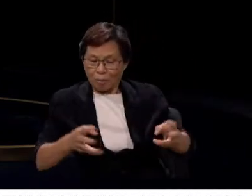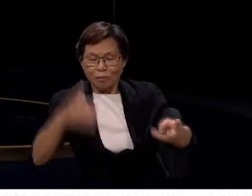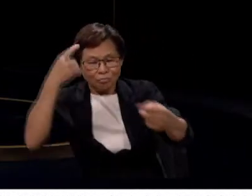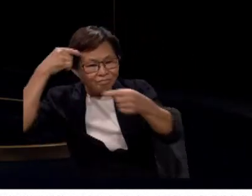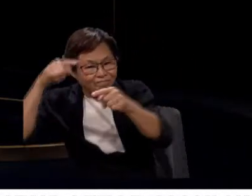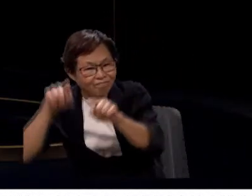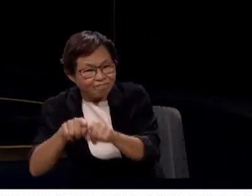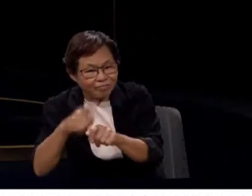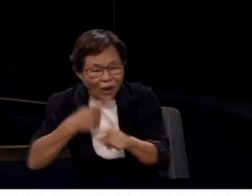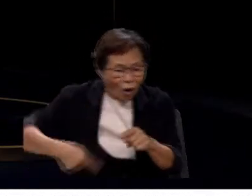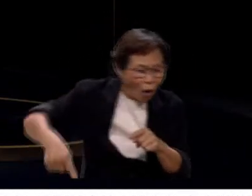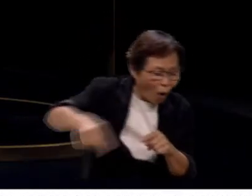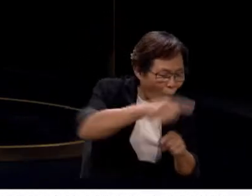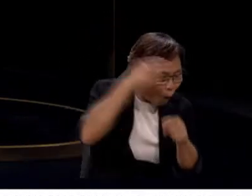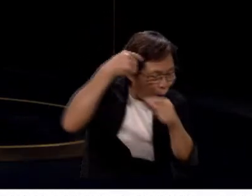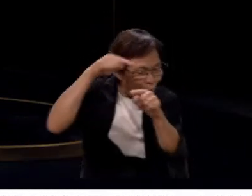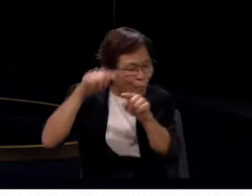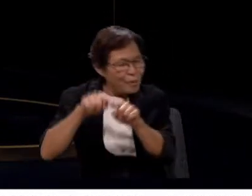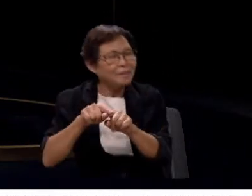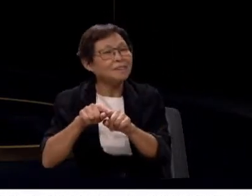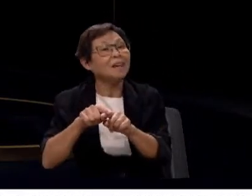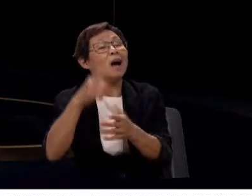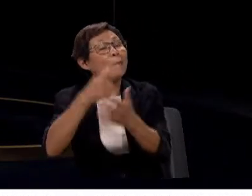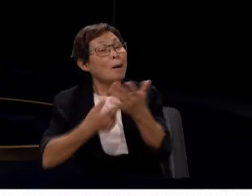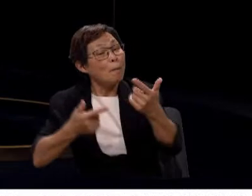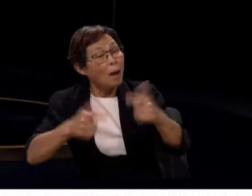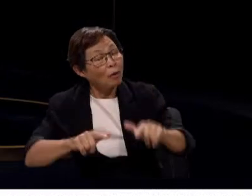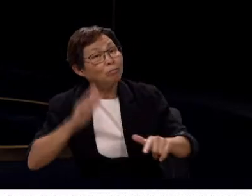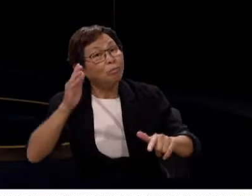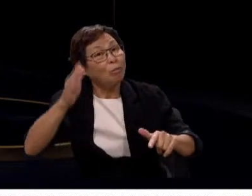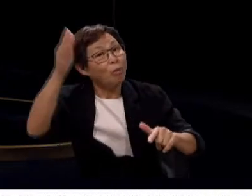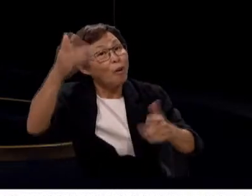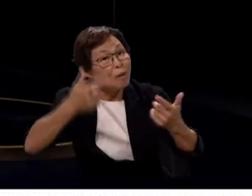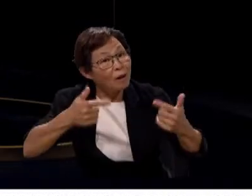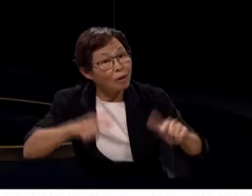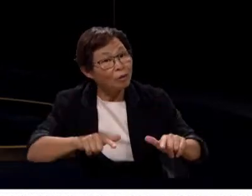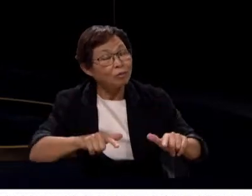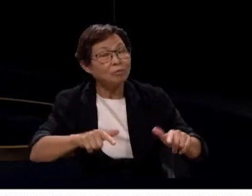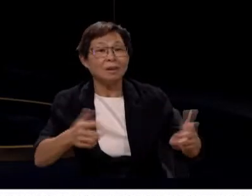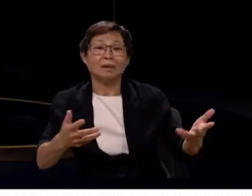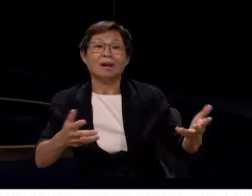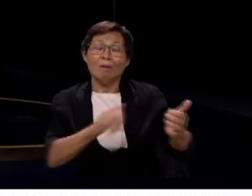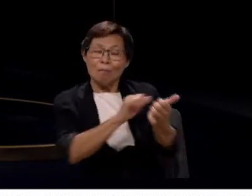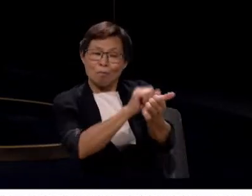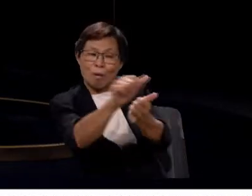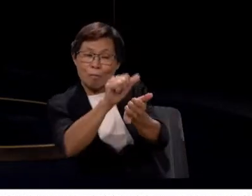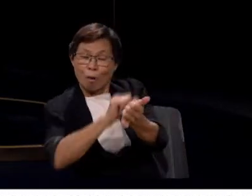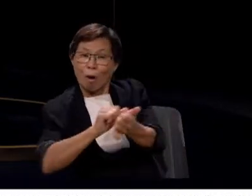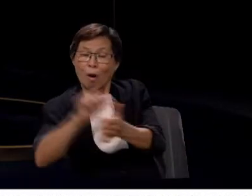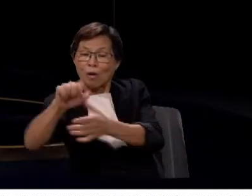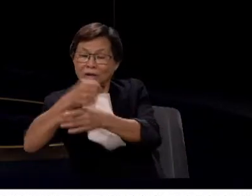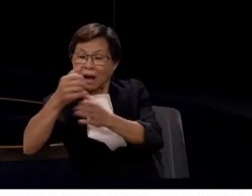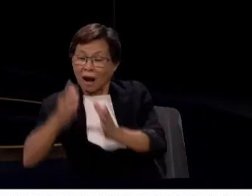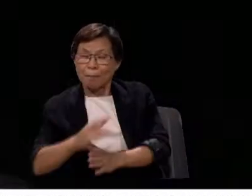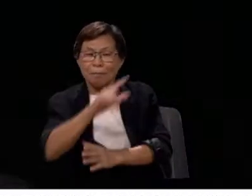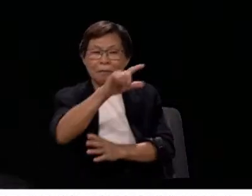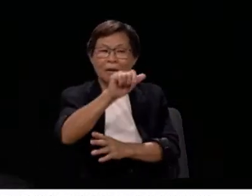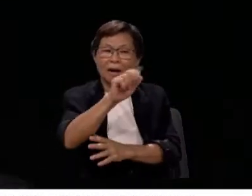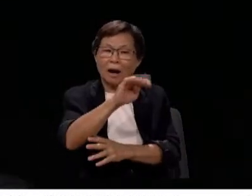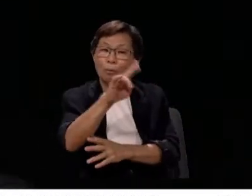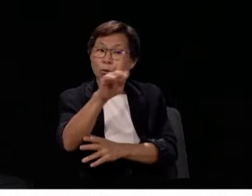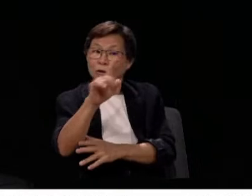7I secara prinsipnya IQ EQ dan apa yang berlaku nanti Allah habile lulus saja oleh pemegang saham gak muda